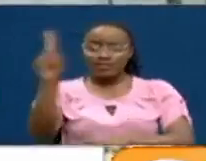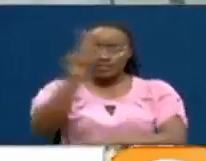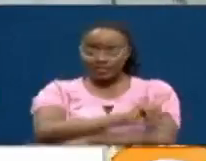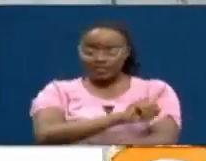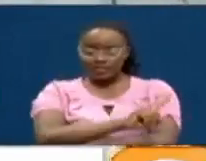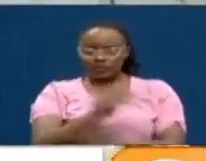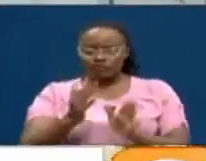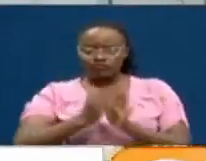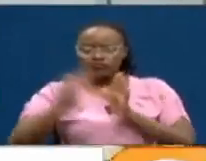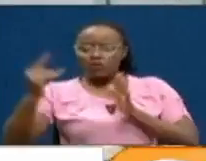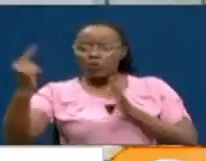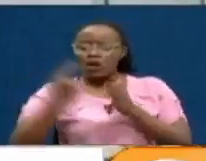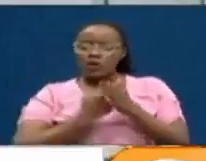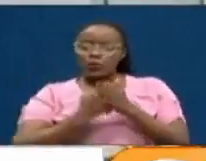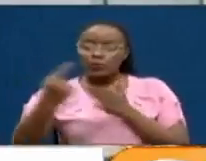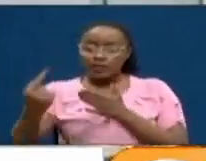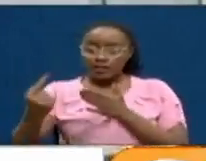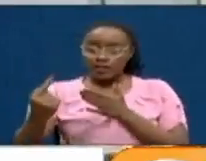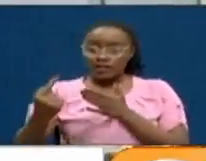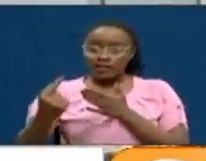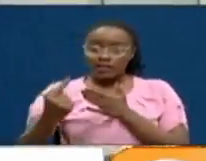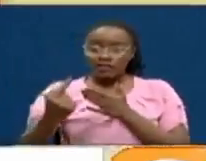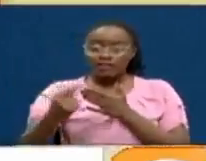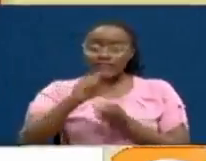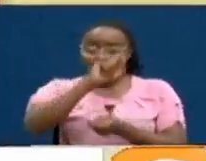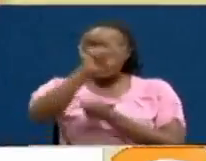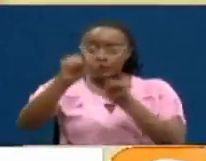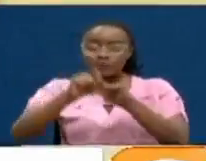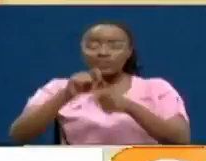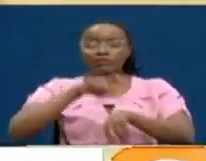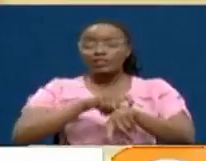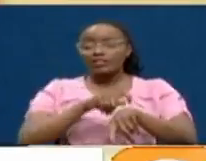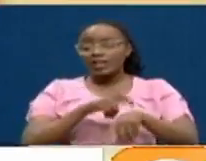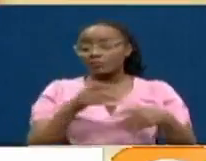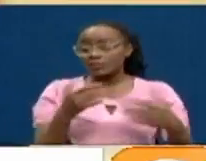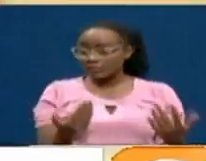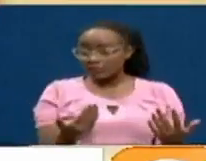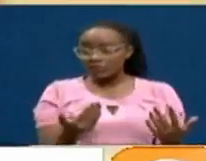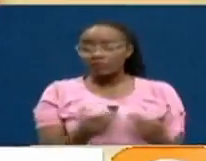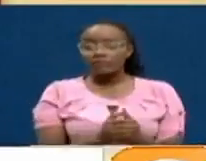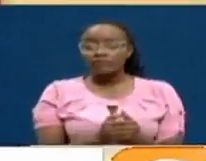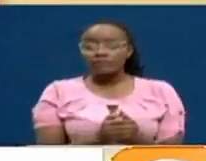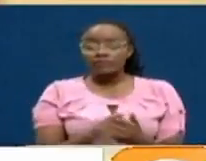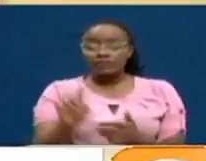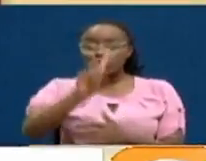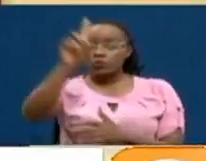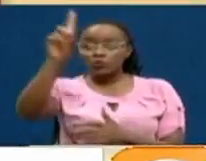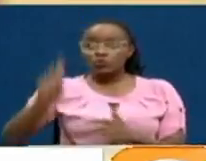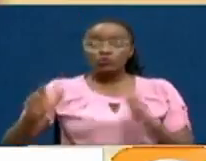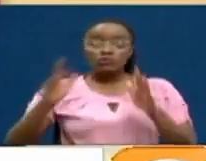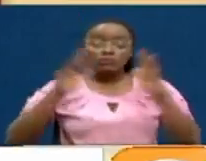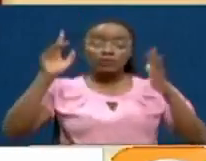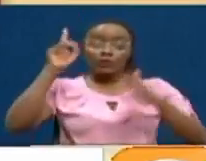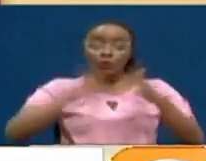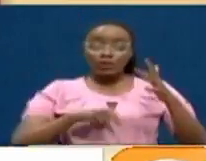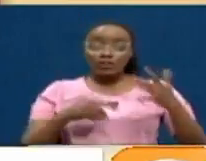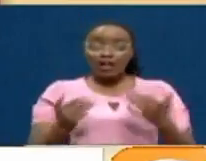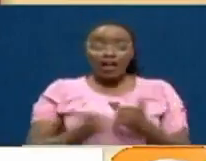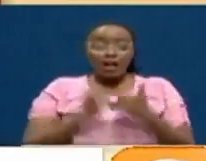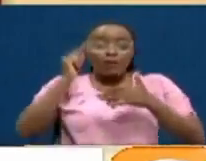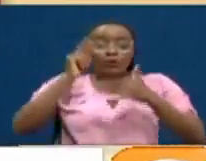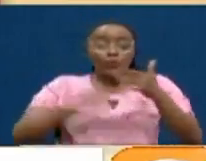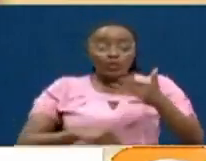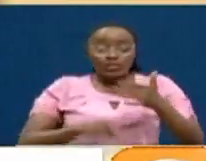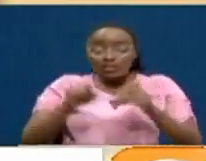a span of 1 week and at specific times. So the question was, what happens